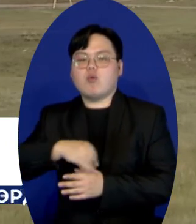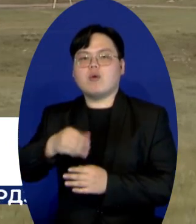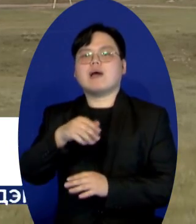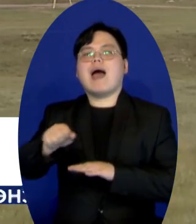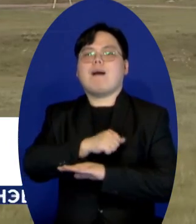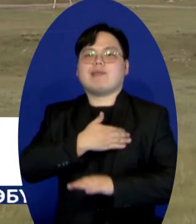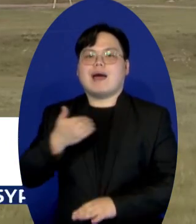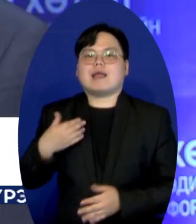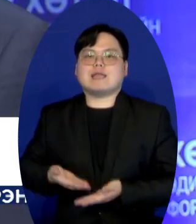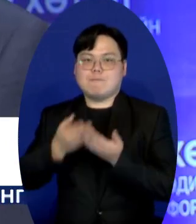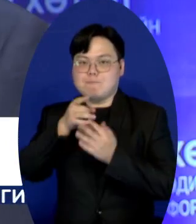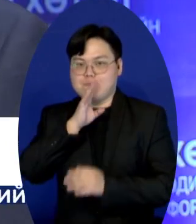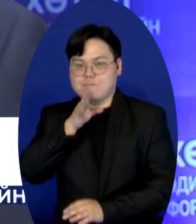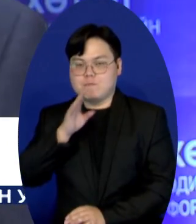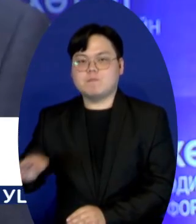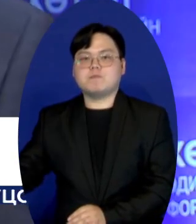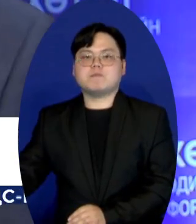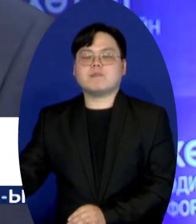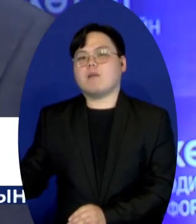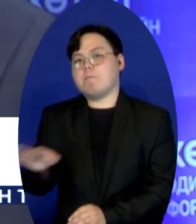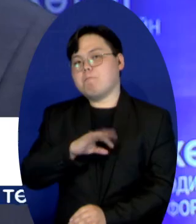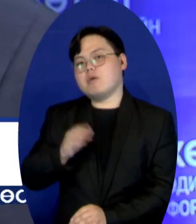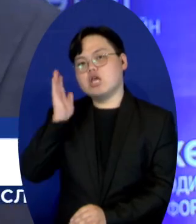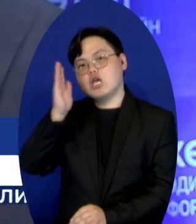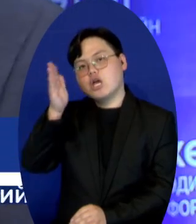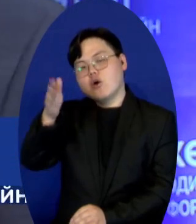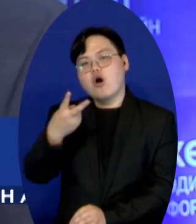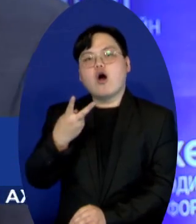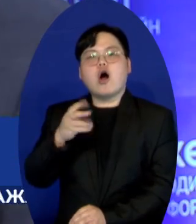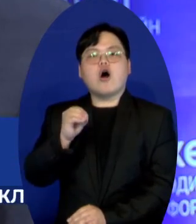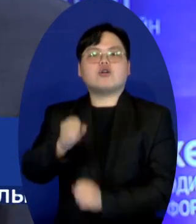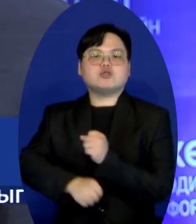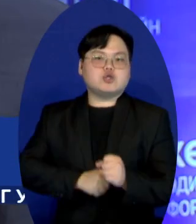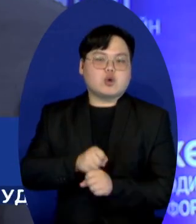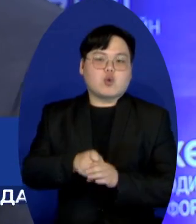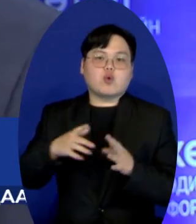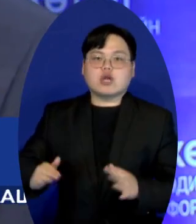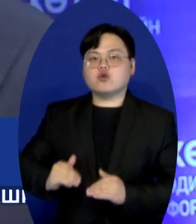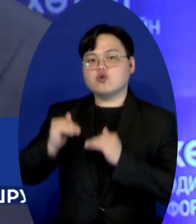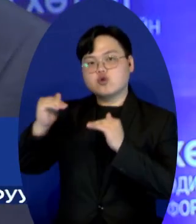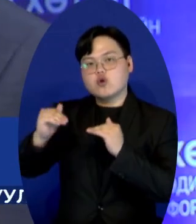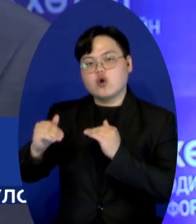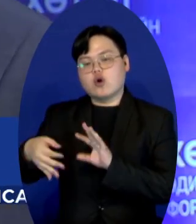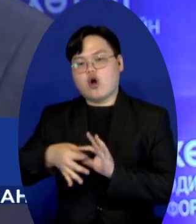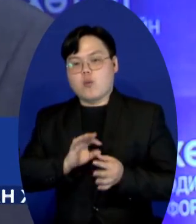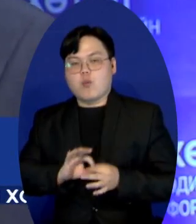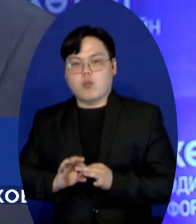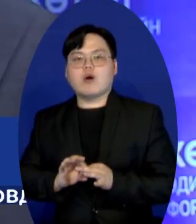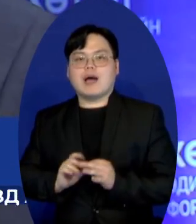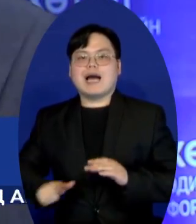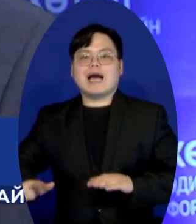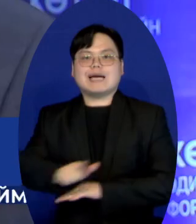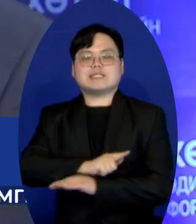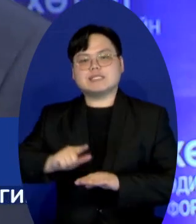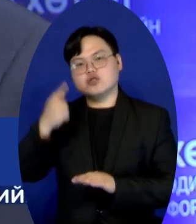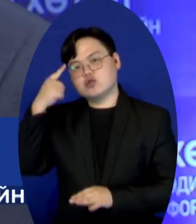байна. За бид нар бол ирэх 20 жилийн төлөвлөгөөгөө мөн хөгжлийн ерөнхий төлөвлөгөөтэй уялдуулаад газар зохион байгуулалтын төлөвлөгөөнд